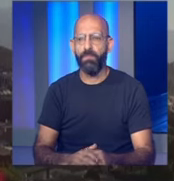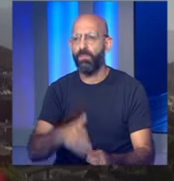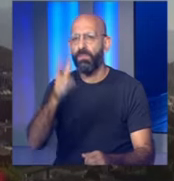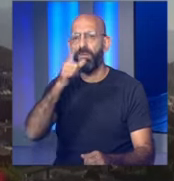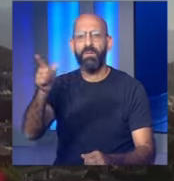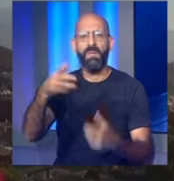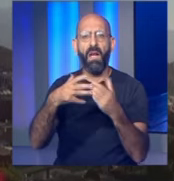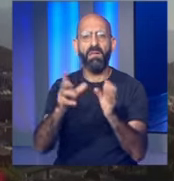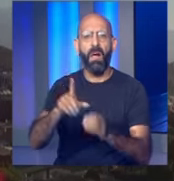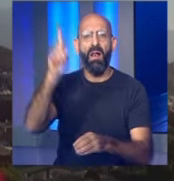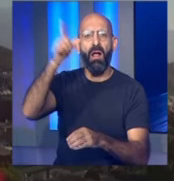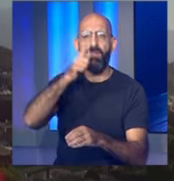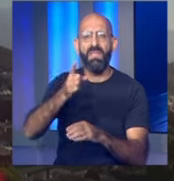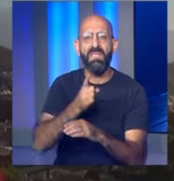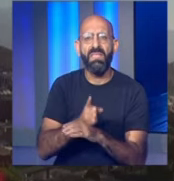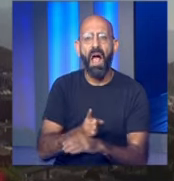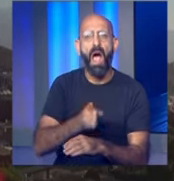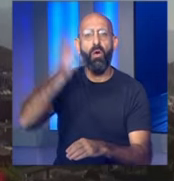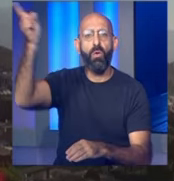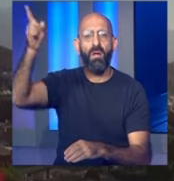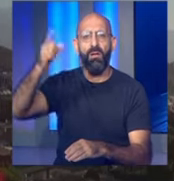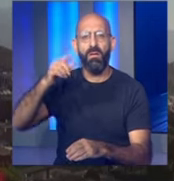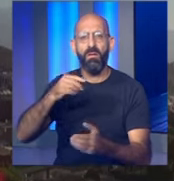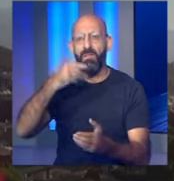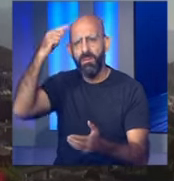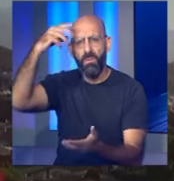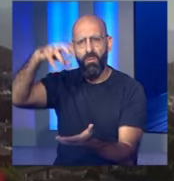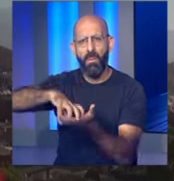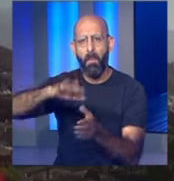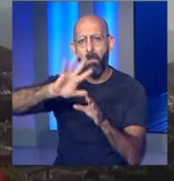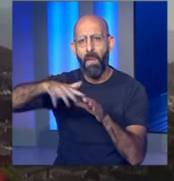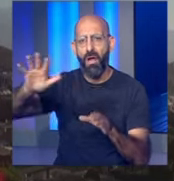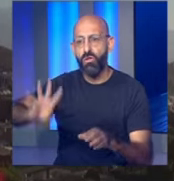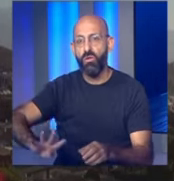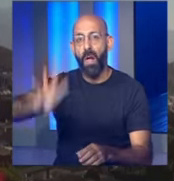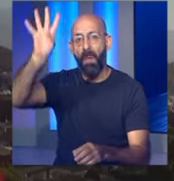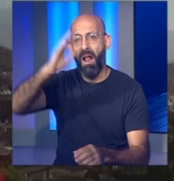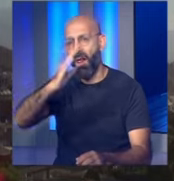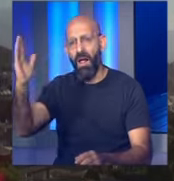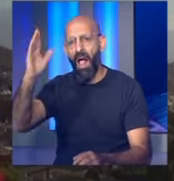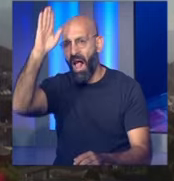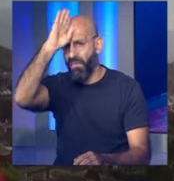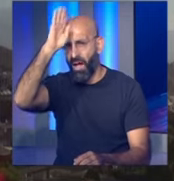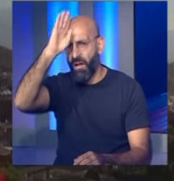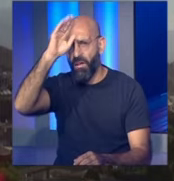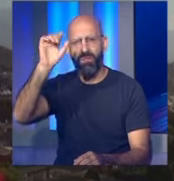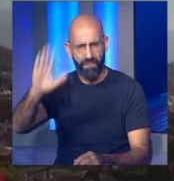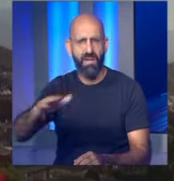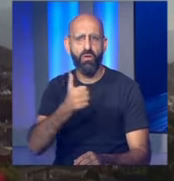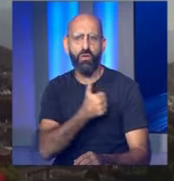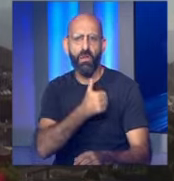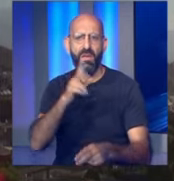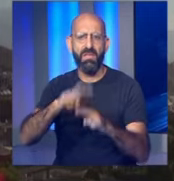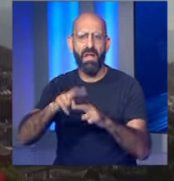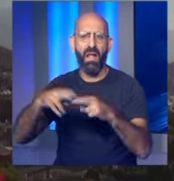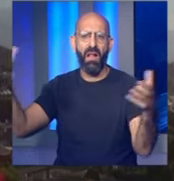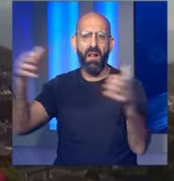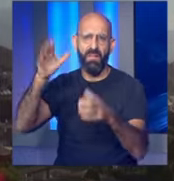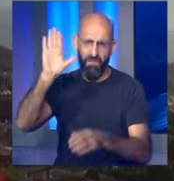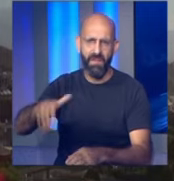صليات صاروخية أطلقتها المقاومة الإسلامية على قاعدة ستيلا ماريس البحرية شمال غرب حيفا وعلى